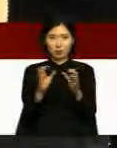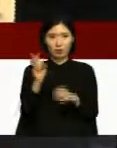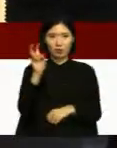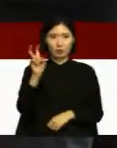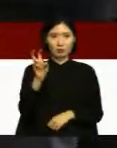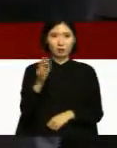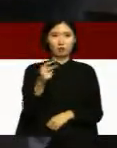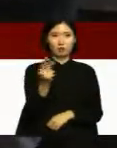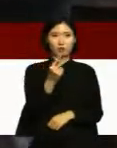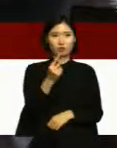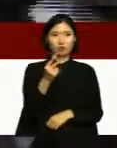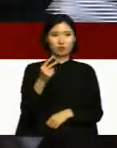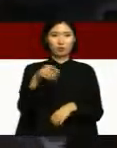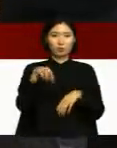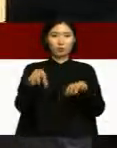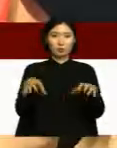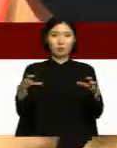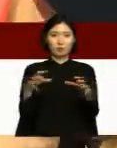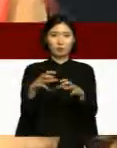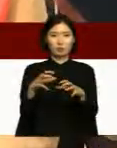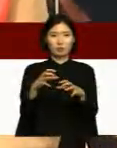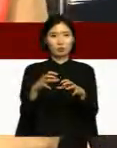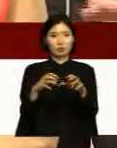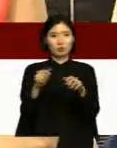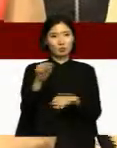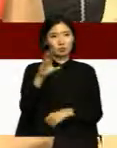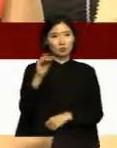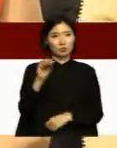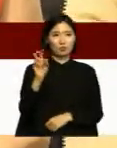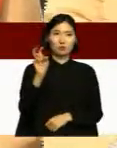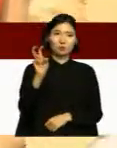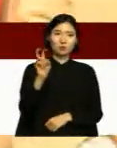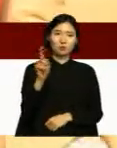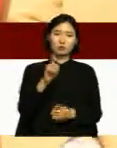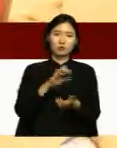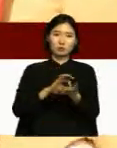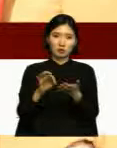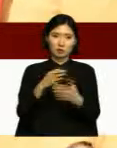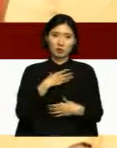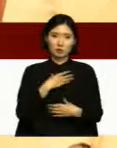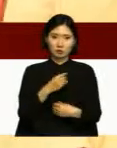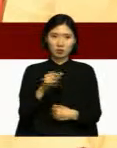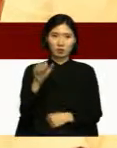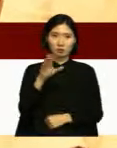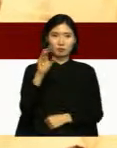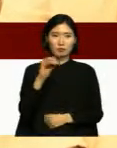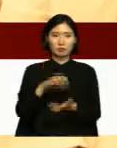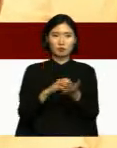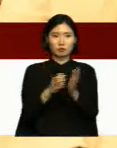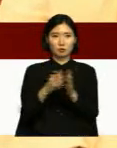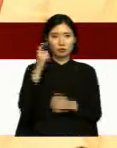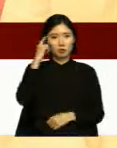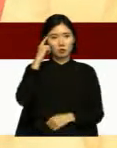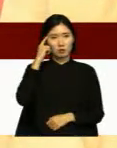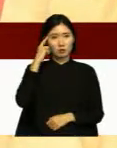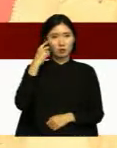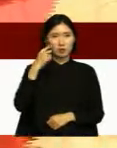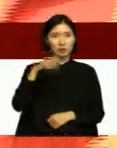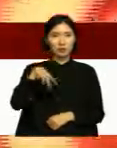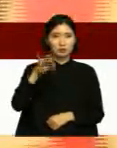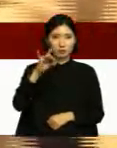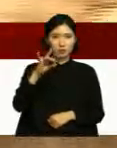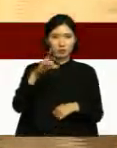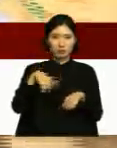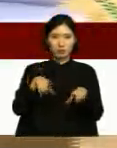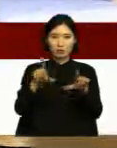개 합치면 뭐 거의 한 50만 되네요. 네. 어느 정도 적응되고 안정기가 되면 한 50만 정도 생각하고 있습니다. 그럼 첫 해는 몇만 예상하고